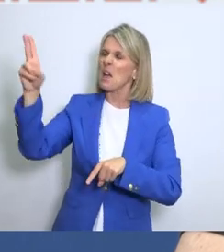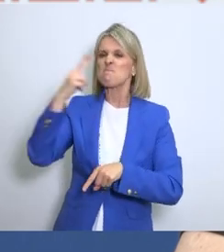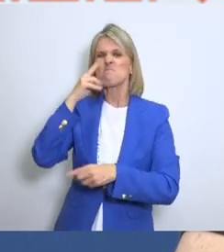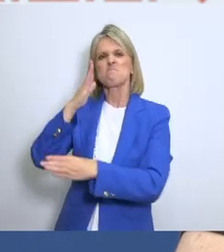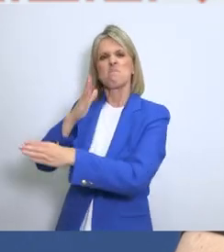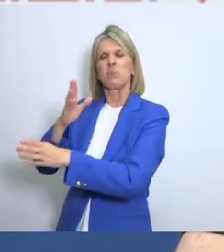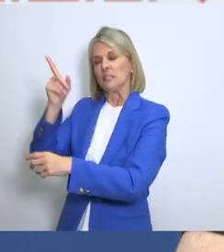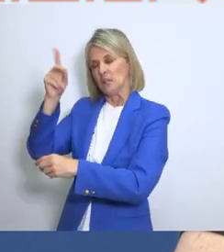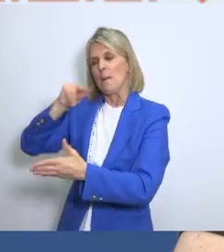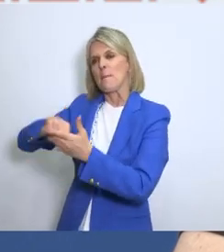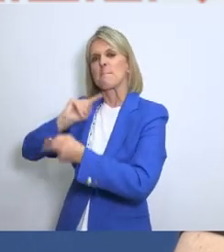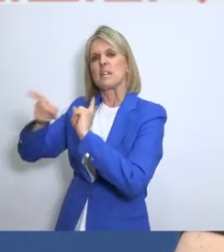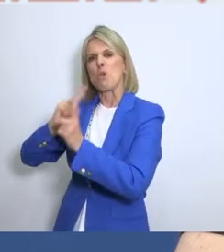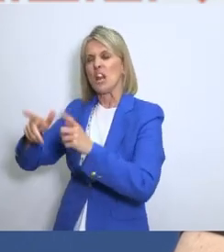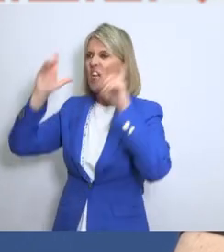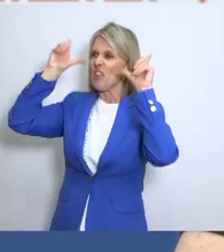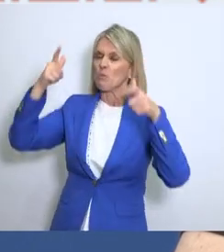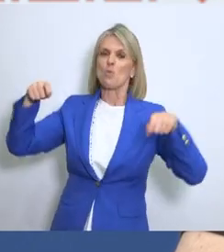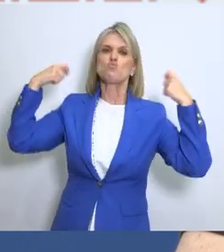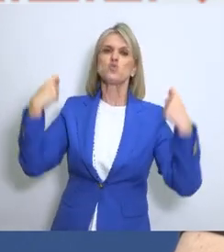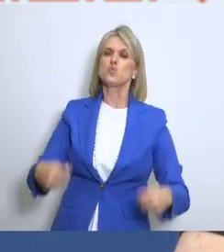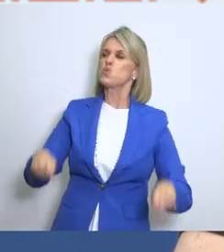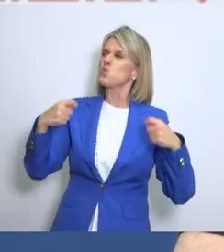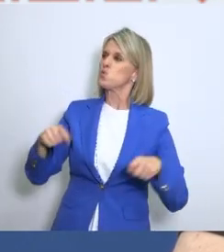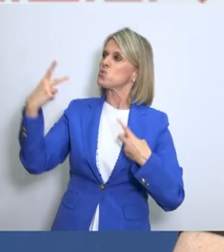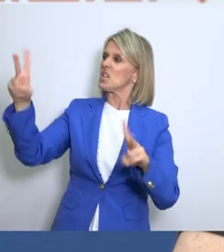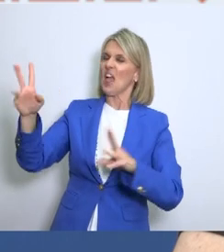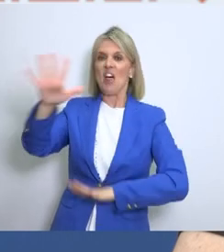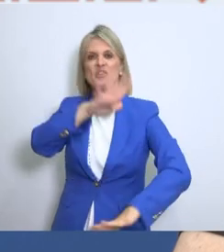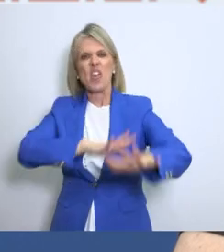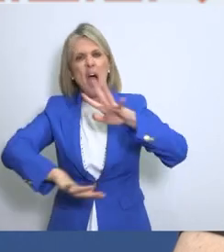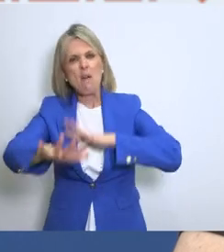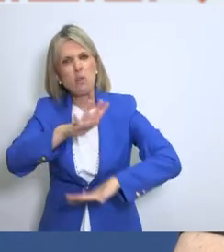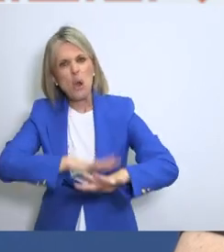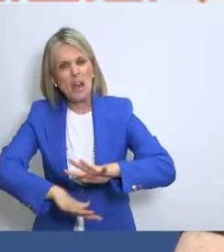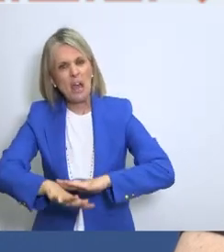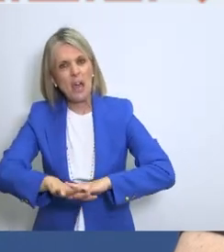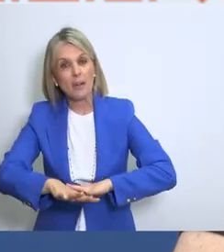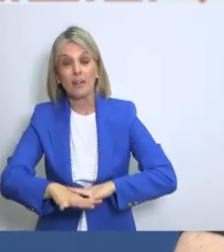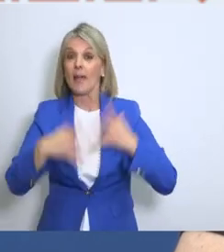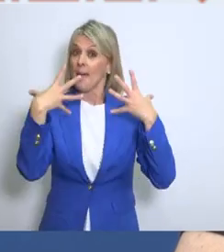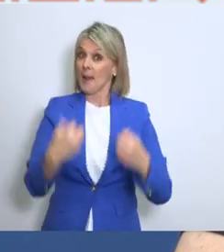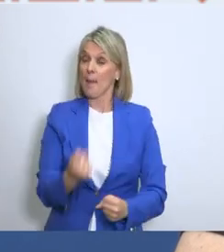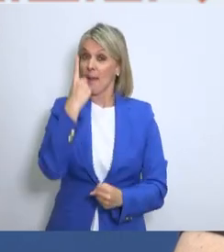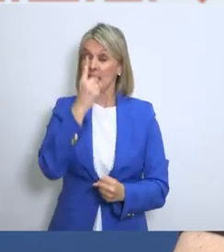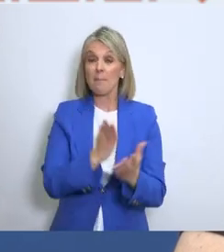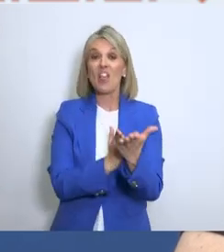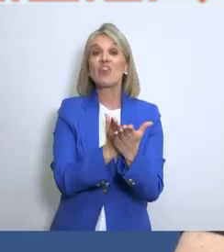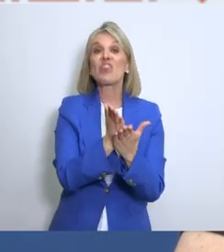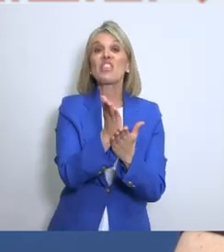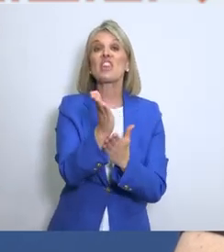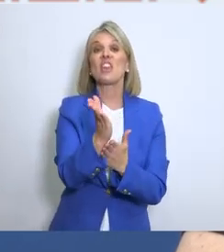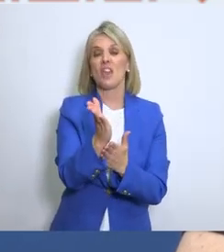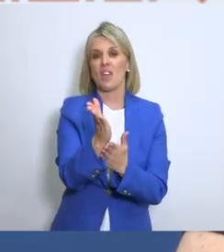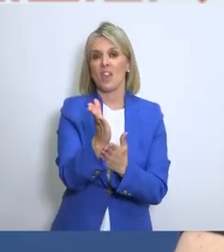μνημονιακή δημοκρατία των πλουσίων και της διαφθοράς. Μια εργατική δημοκρατία που θα ανοίξει το δρόμο στην μόνη